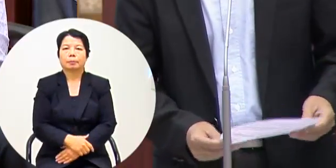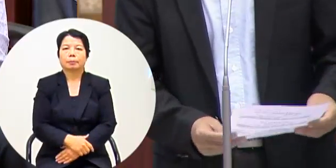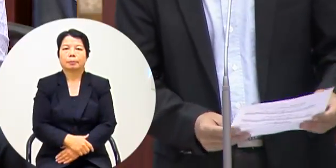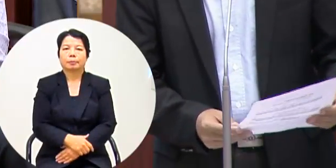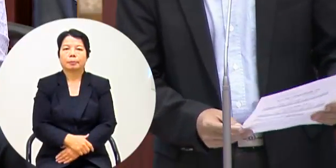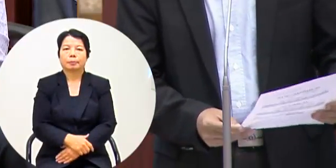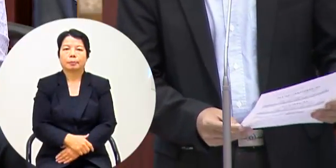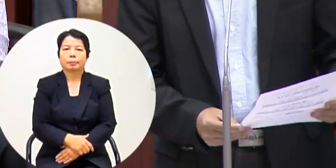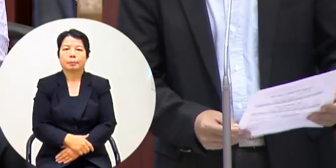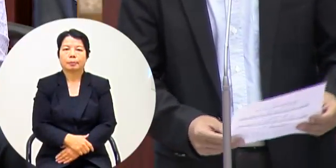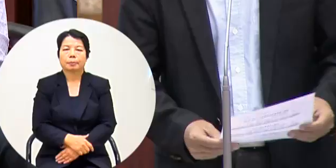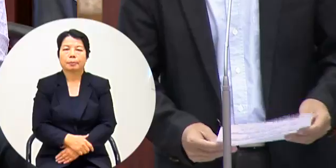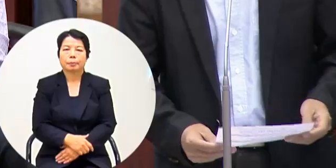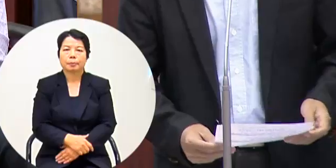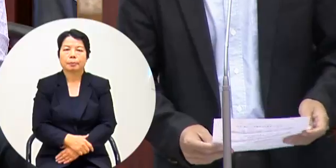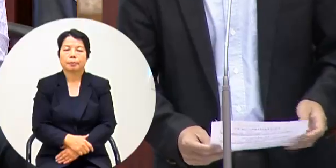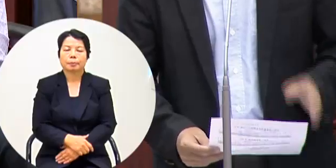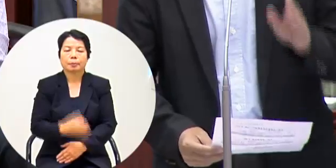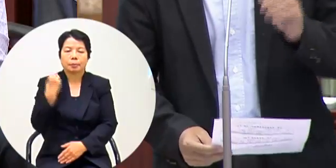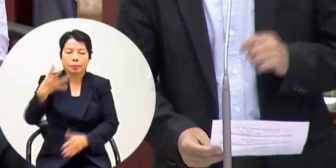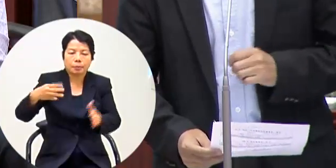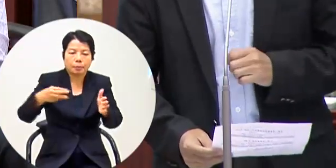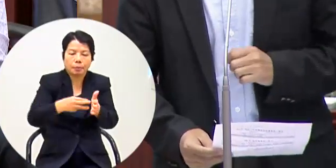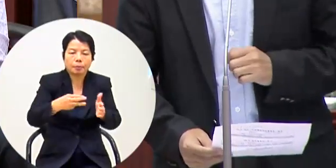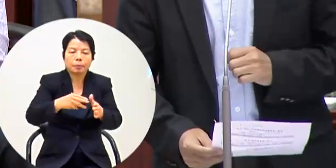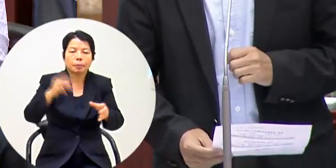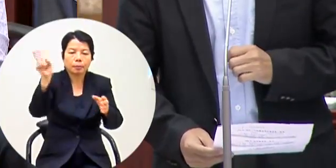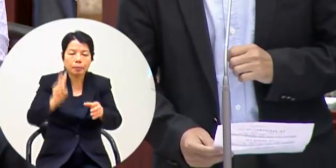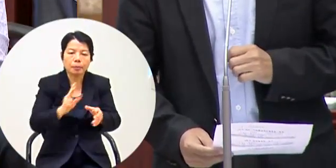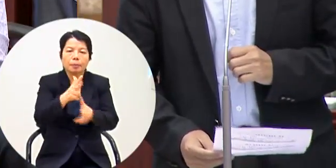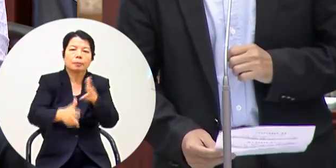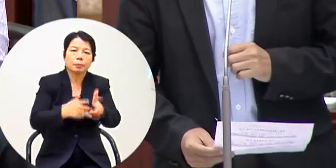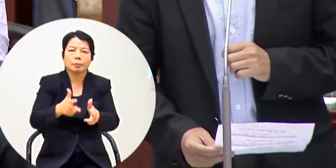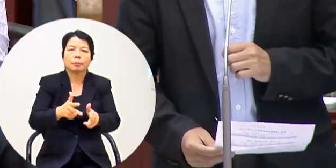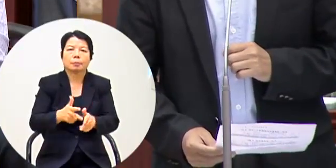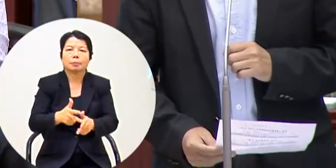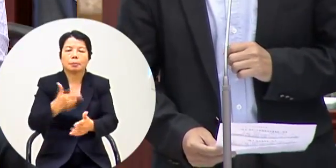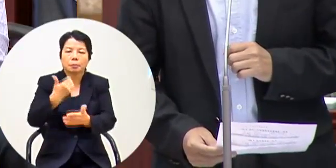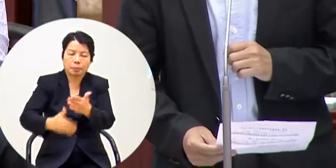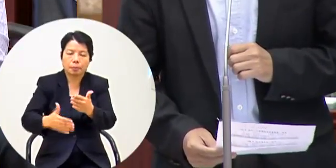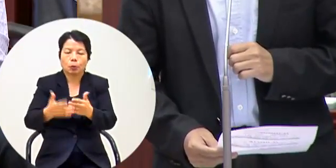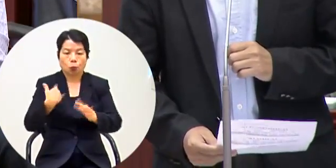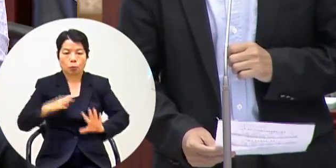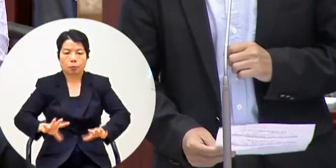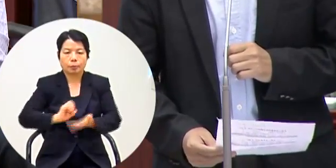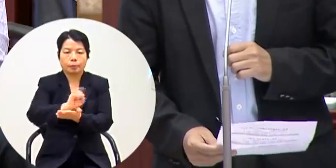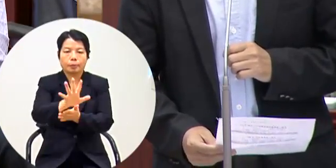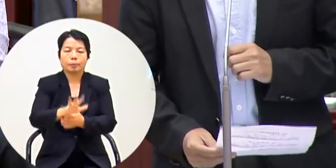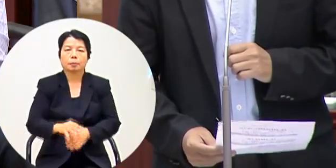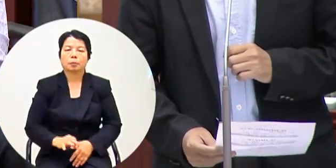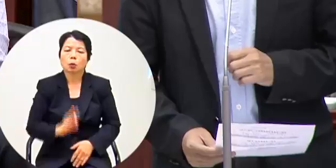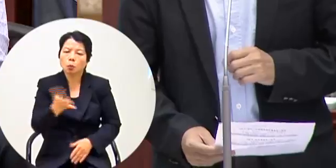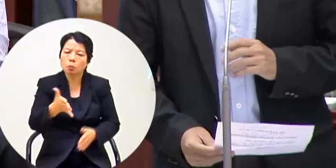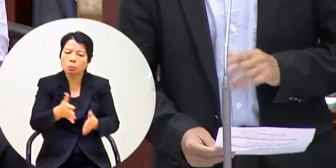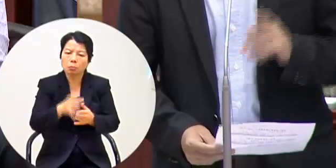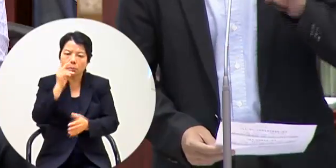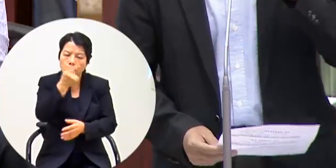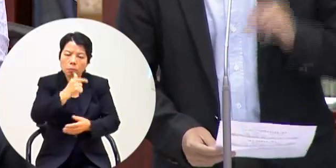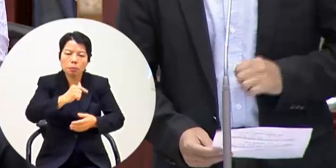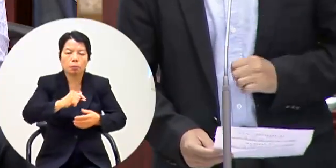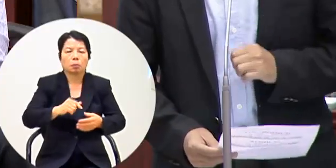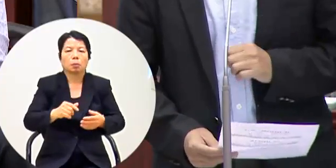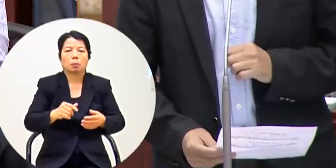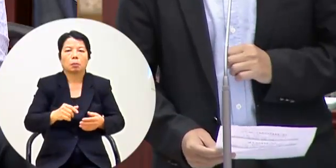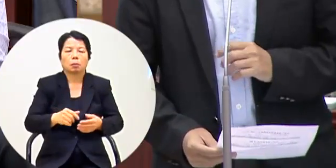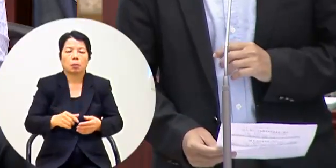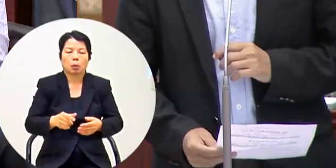实降载跟相关的部分，其实跟议员报告哈、哦，为什么我们特别要新达电厂这边要减煤？还有